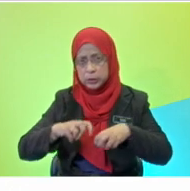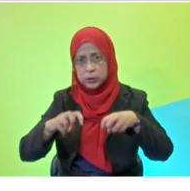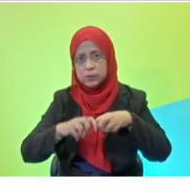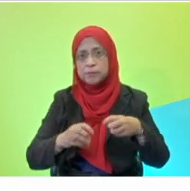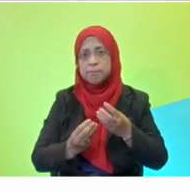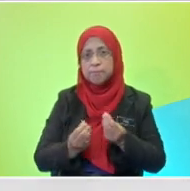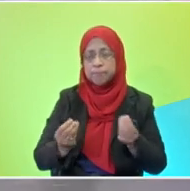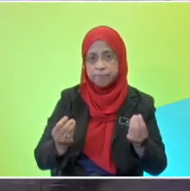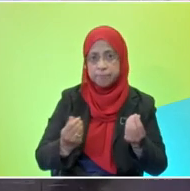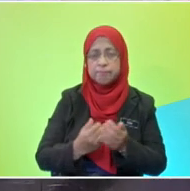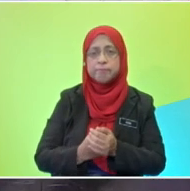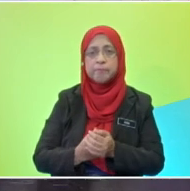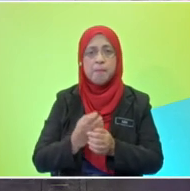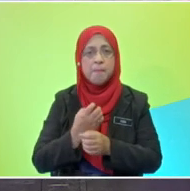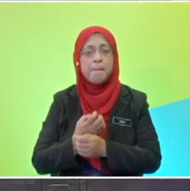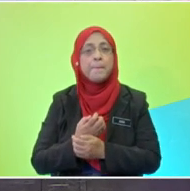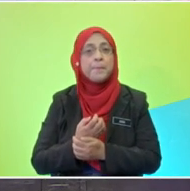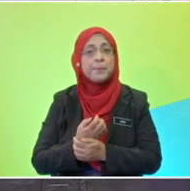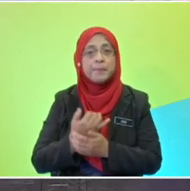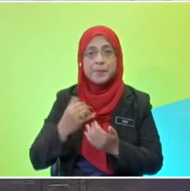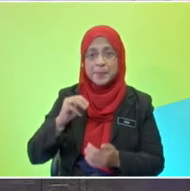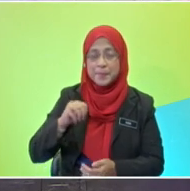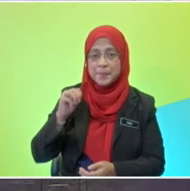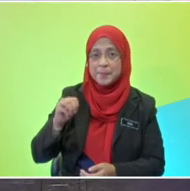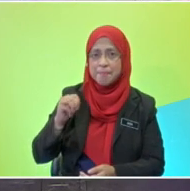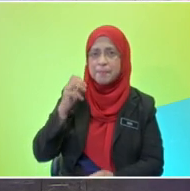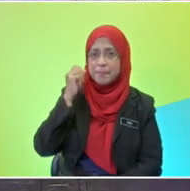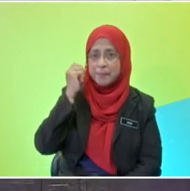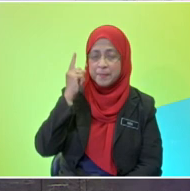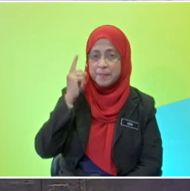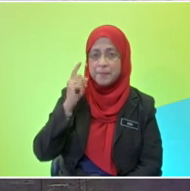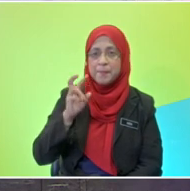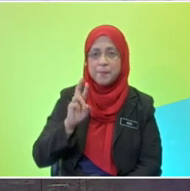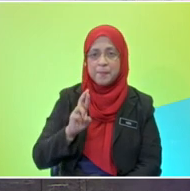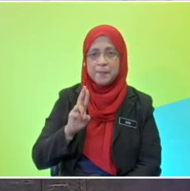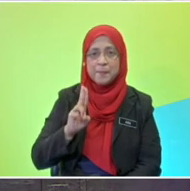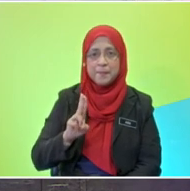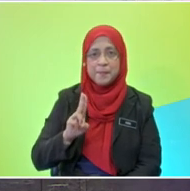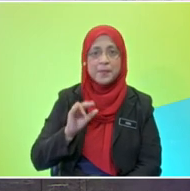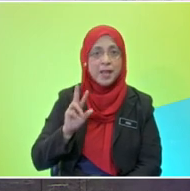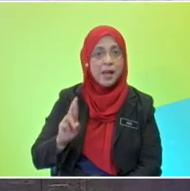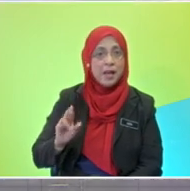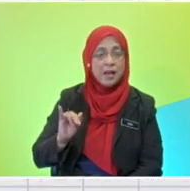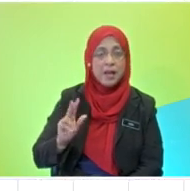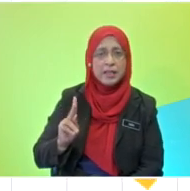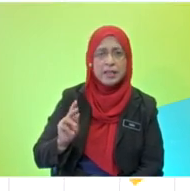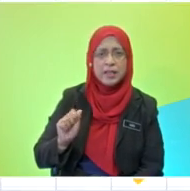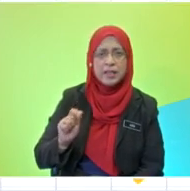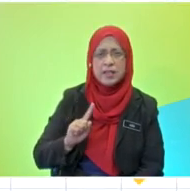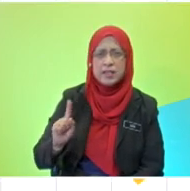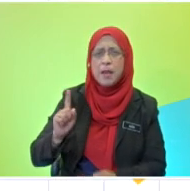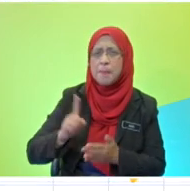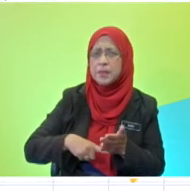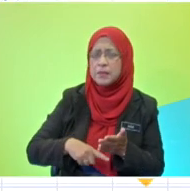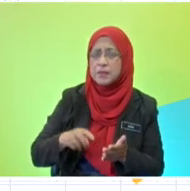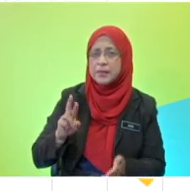saya tanya murid-murid dulu yang ada di Google mie ah paham tak rikas tuh kalau tak paham warna merah mungkin paham atau